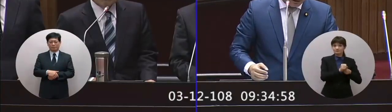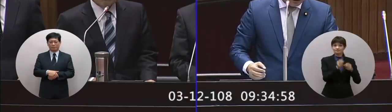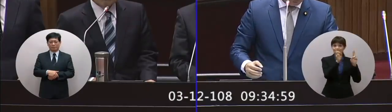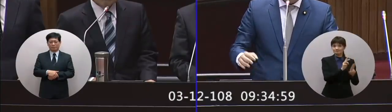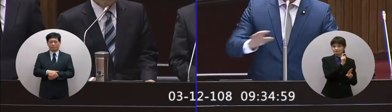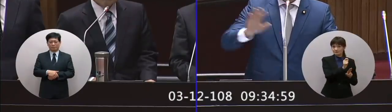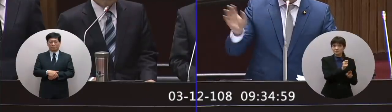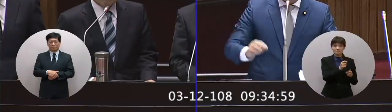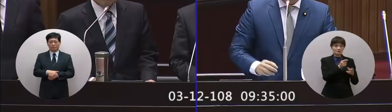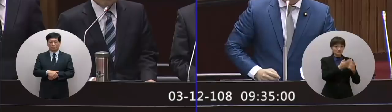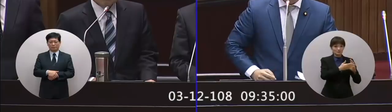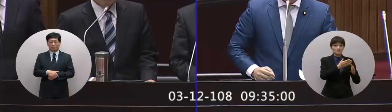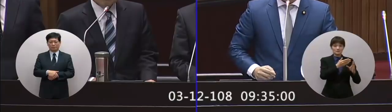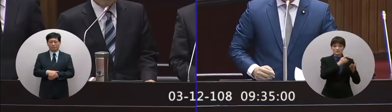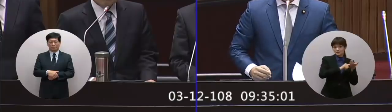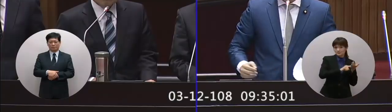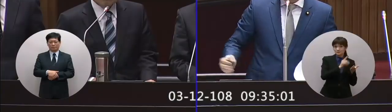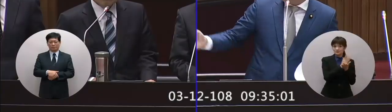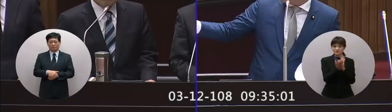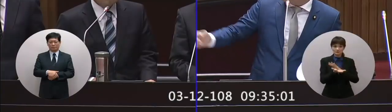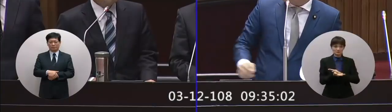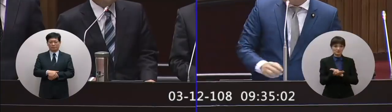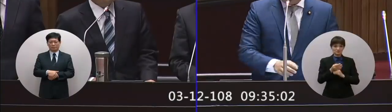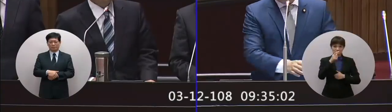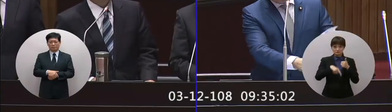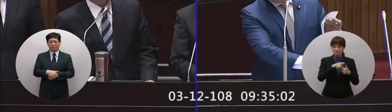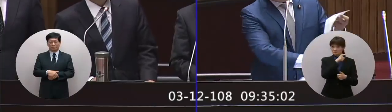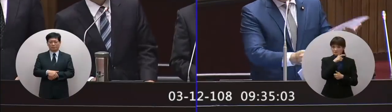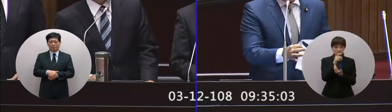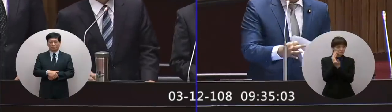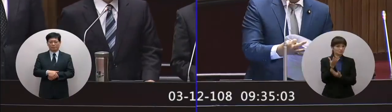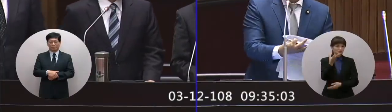平台的广泛应用，个人几乎没有隐私可言。我们来看一段影片。